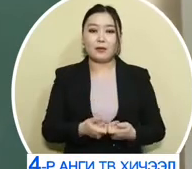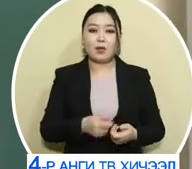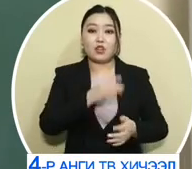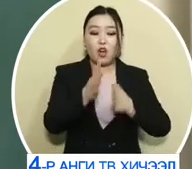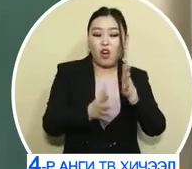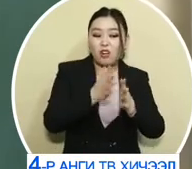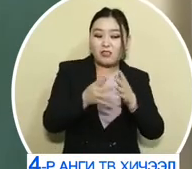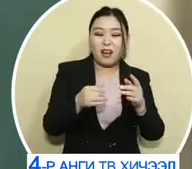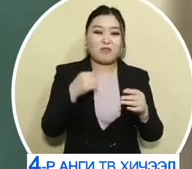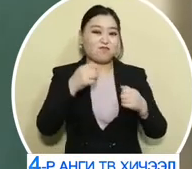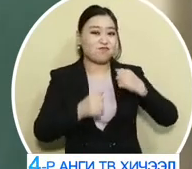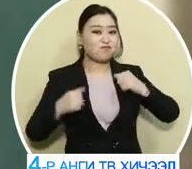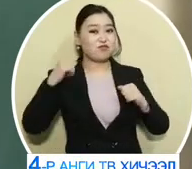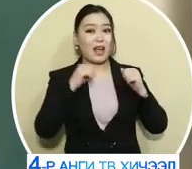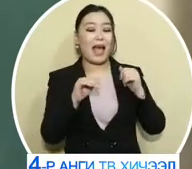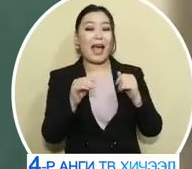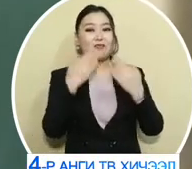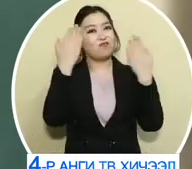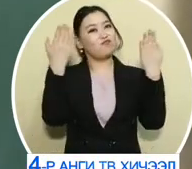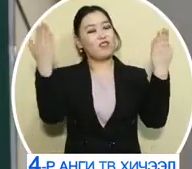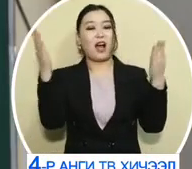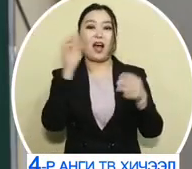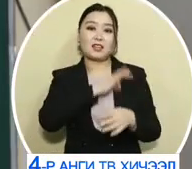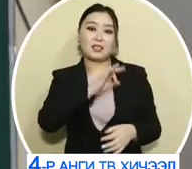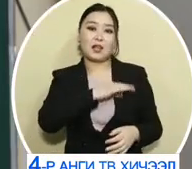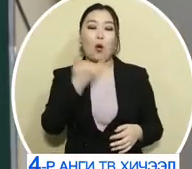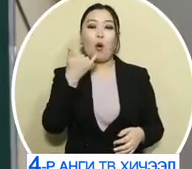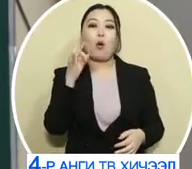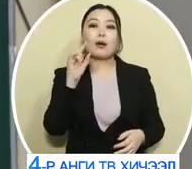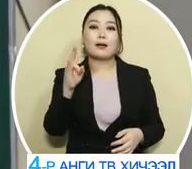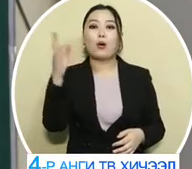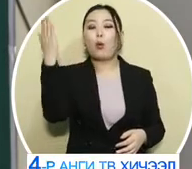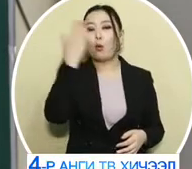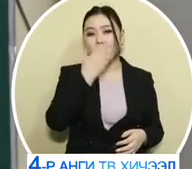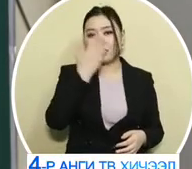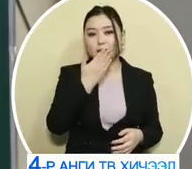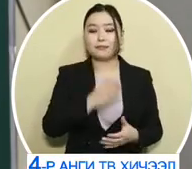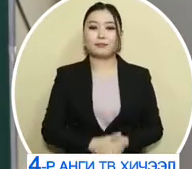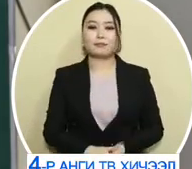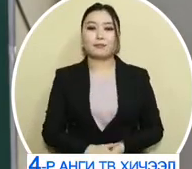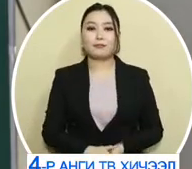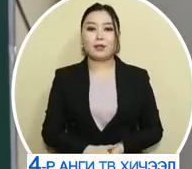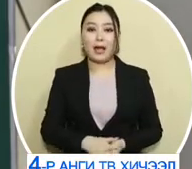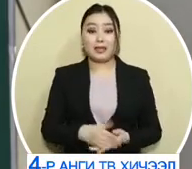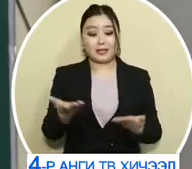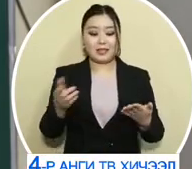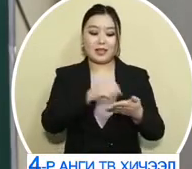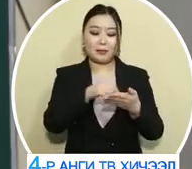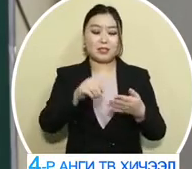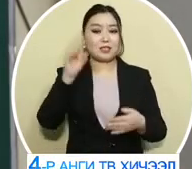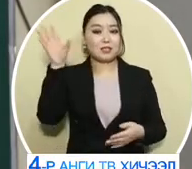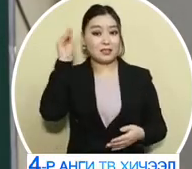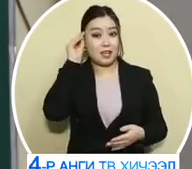дохио зангаа хэрэглэн уран уншина. За ингээд саяын бичсэн чээж бичгээ багшийнхаа